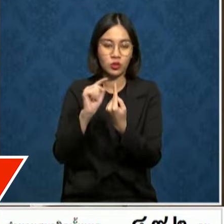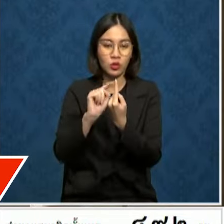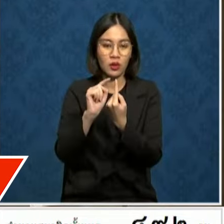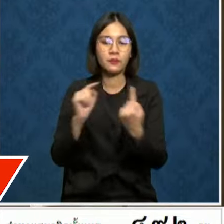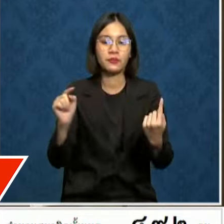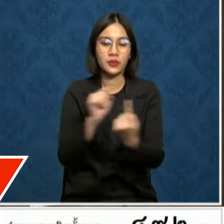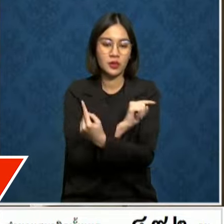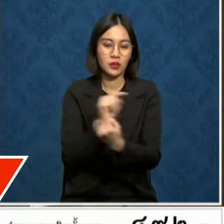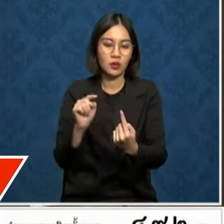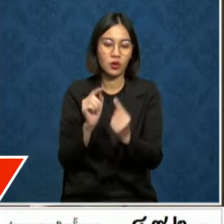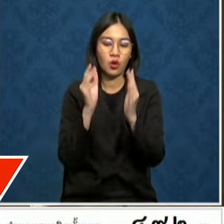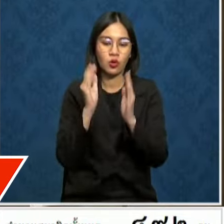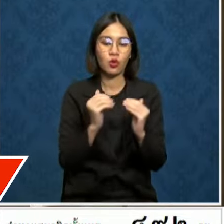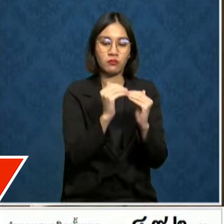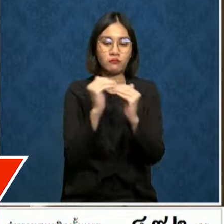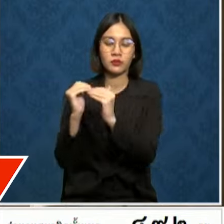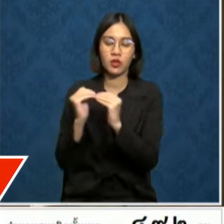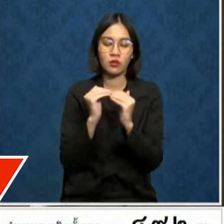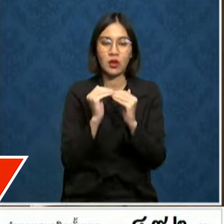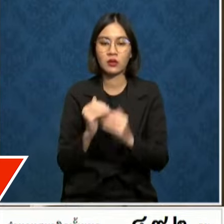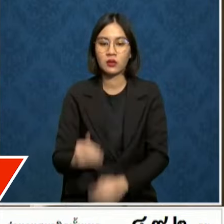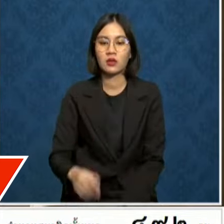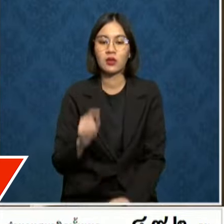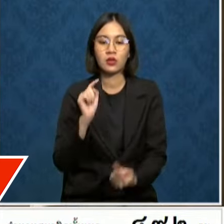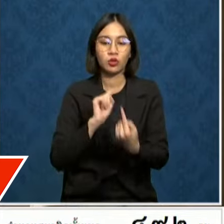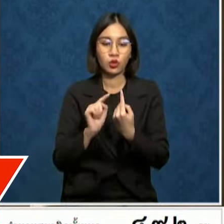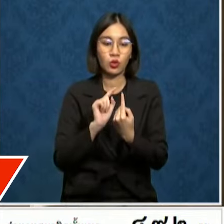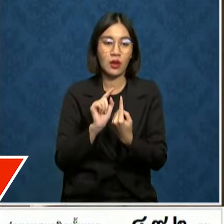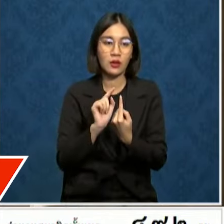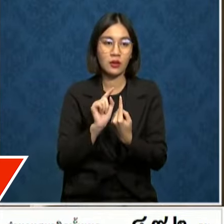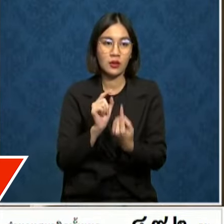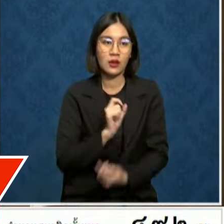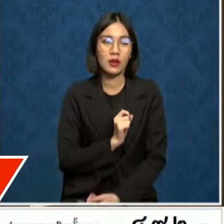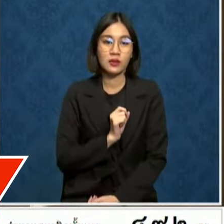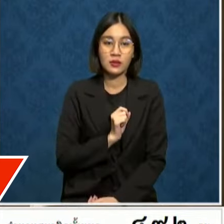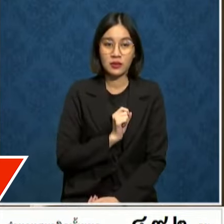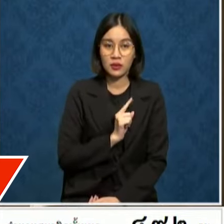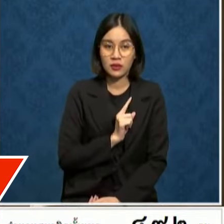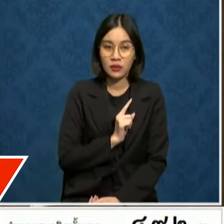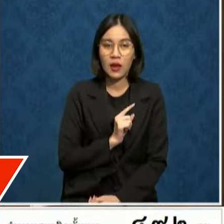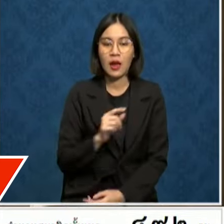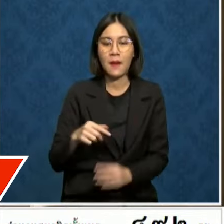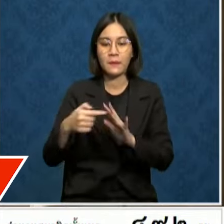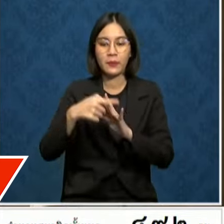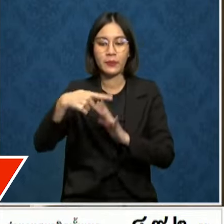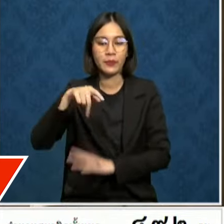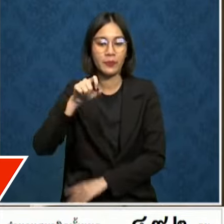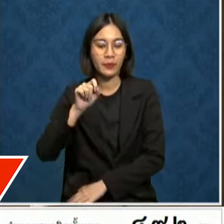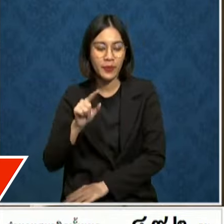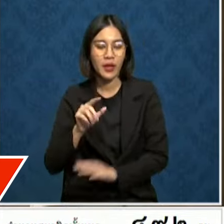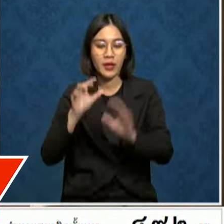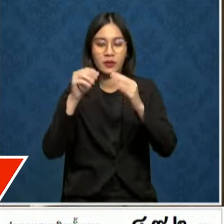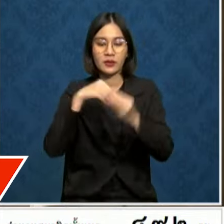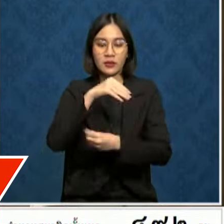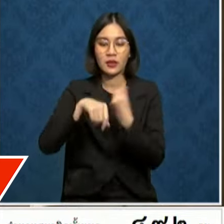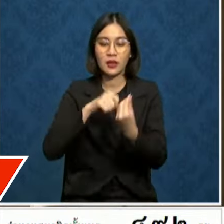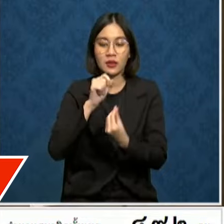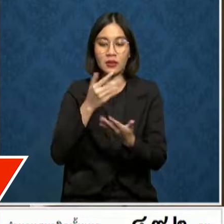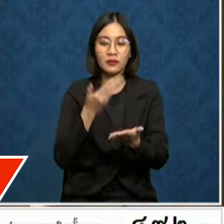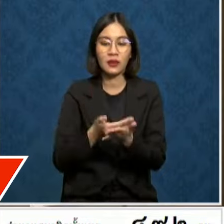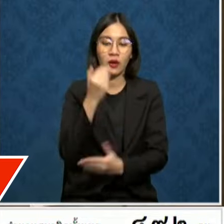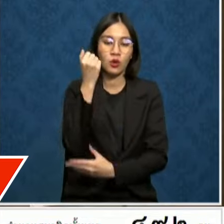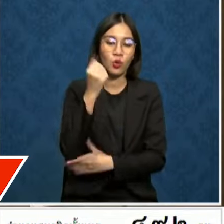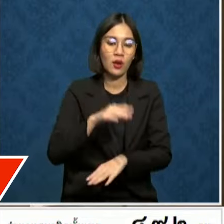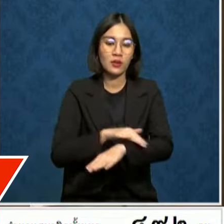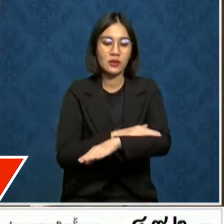สู่สังคมคนเท่ากันไม่ว่าท่านจะมีเชื้อชาติสัญชาติเพศสภาพสถานะทางเศรษฐกิจหรือ